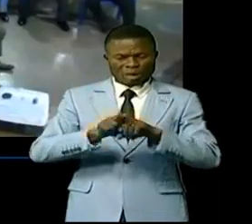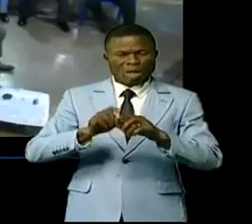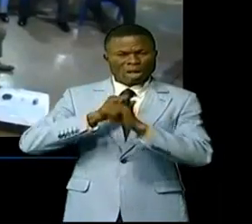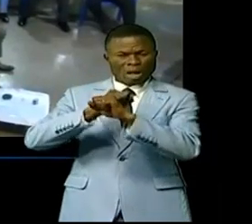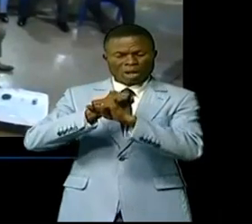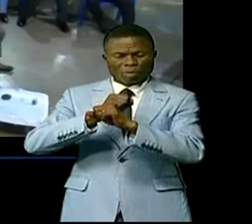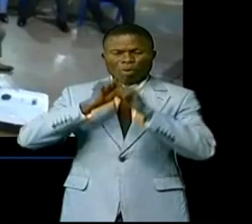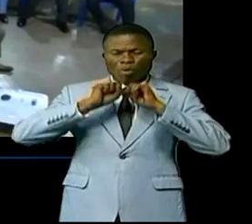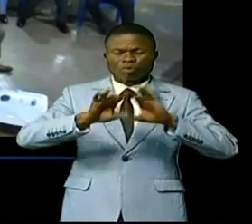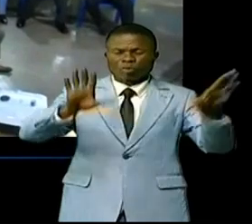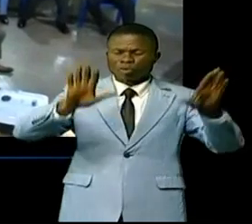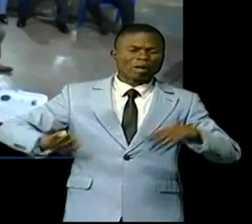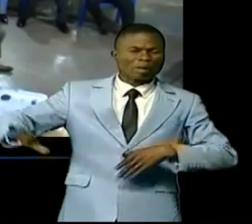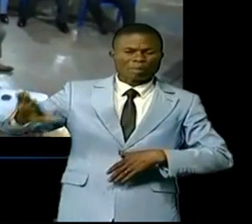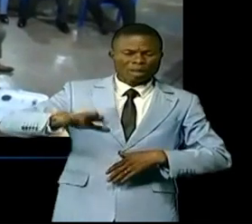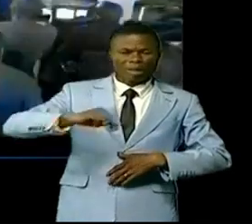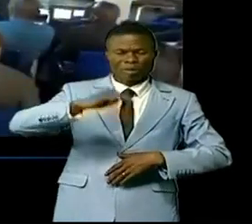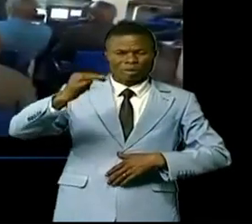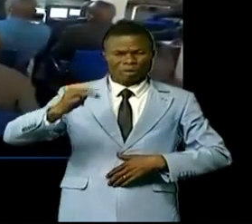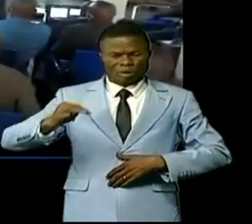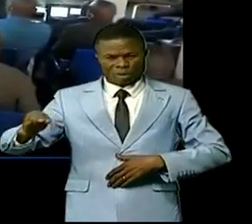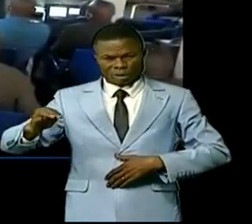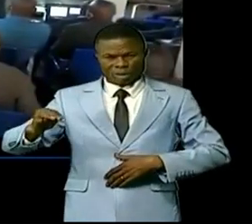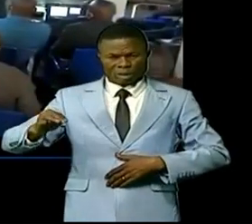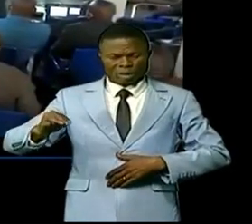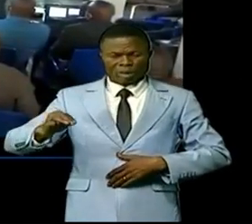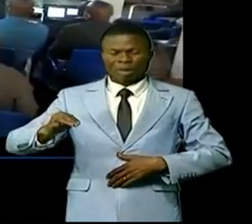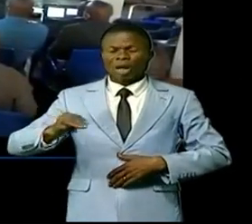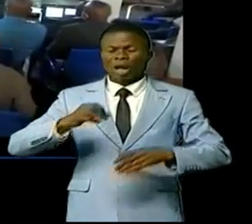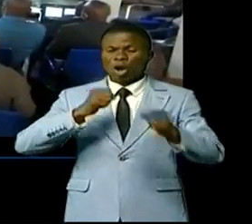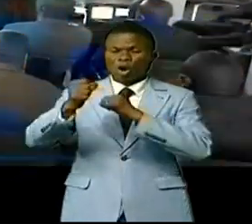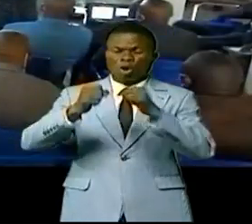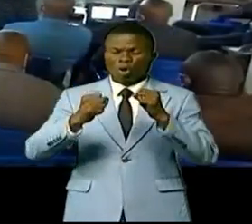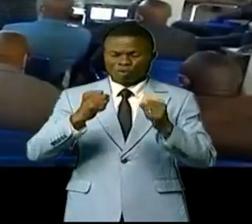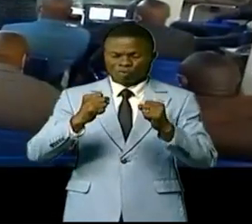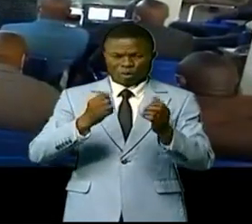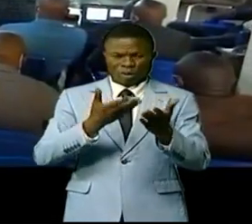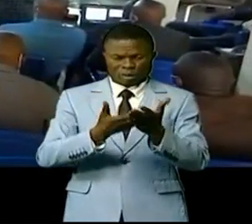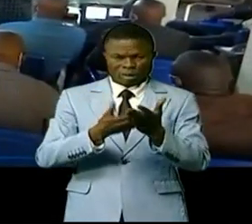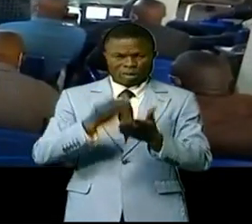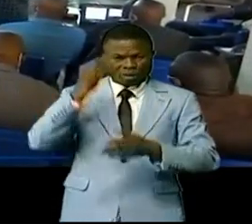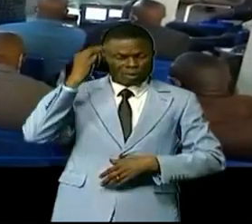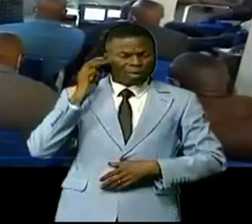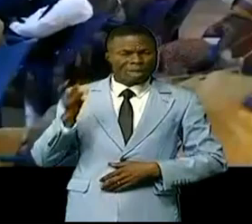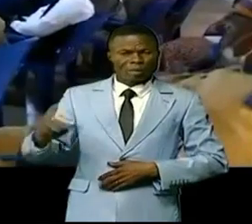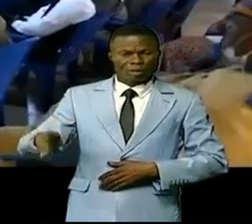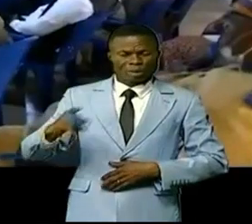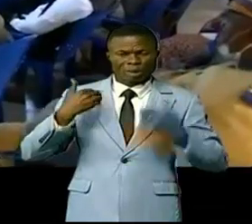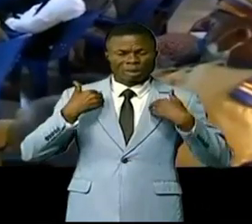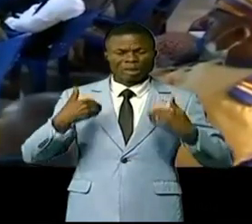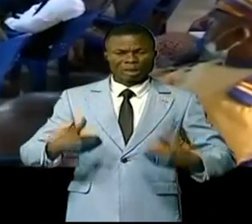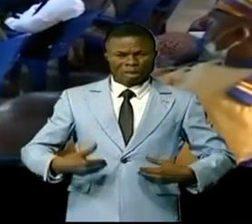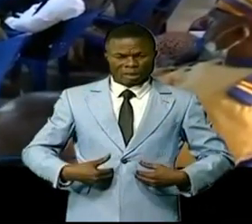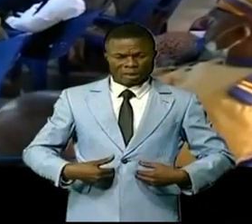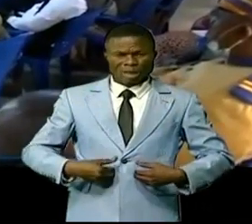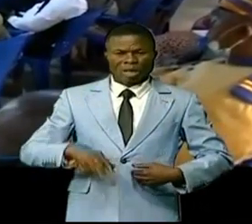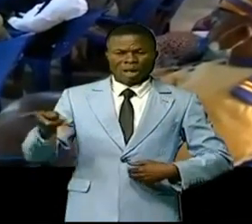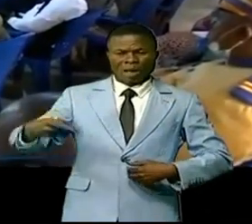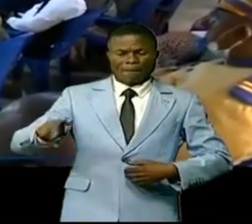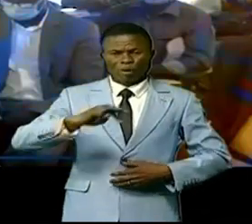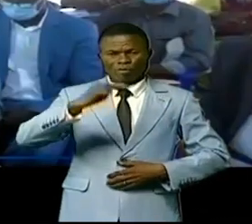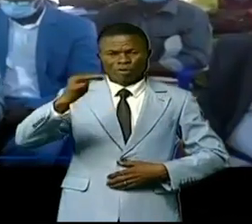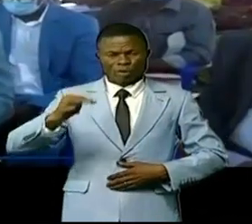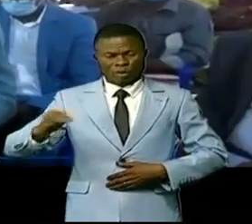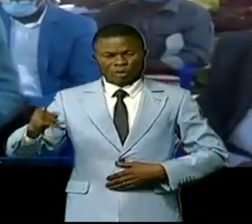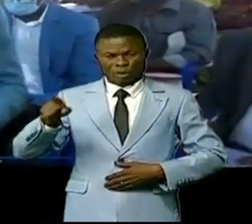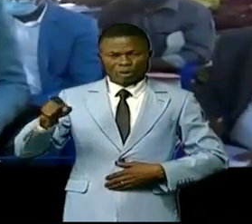la vulgarisation. Maniema est déjà en ordre de bataille, a-t-il souligné. Le ministre provincial de la Santé du Maniema a pour